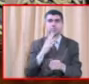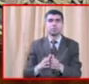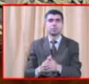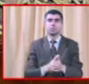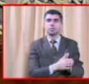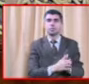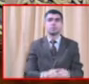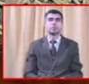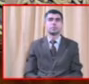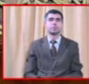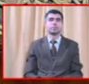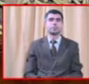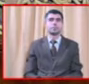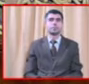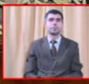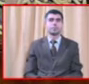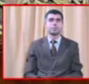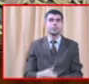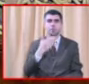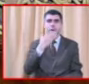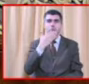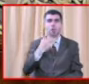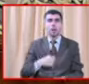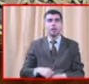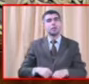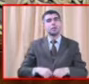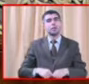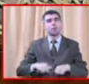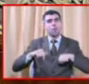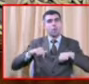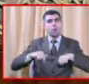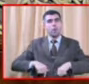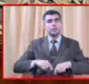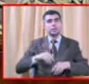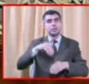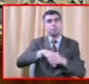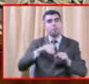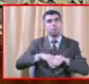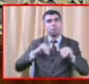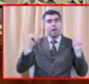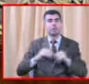السيد النائب. شكرا السيد رئيس. السيد الوزير، السؤال يتعلق ب